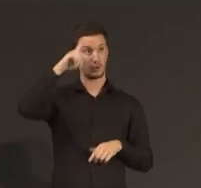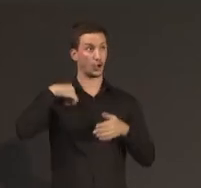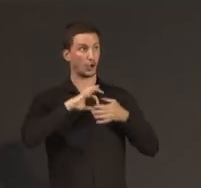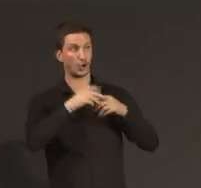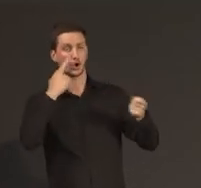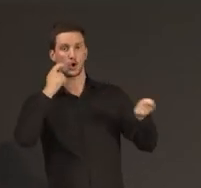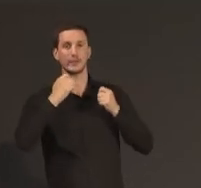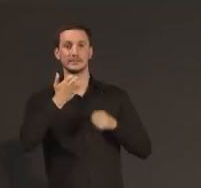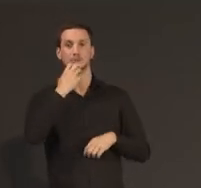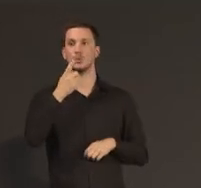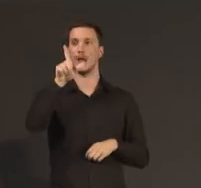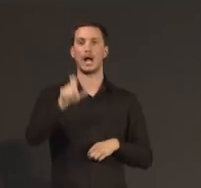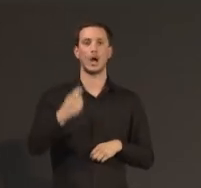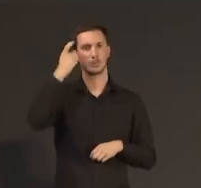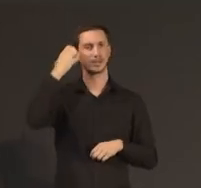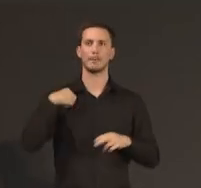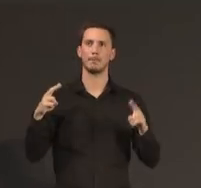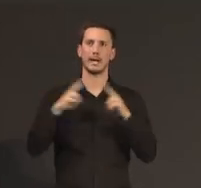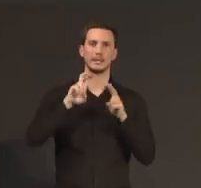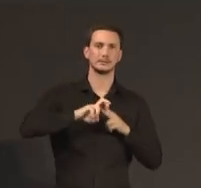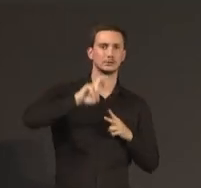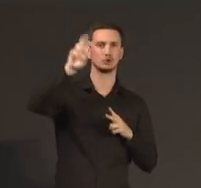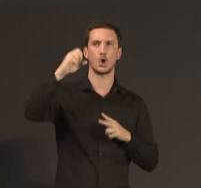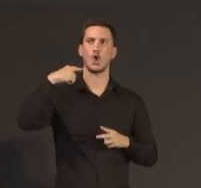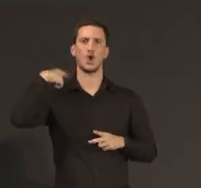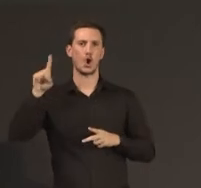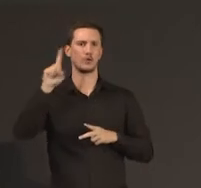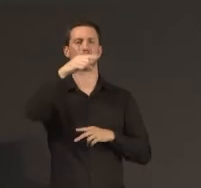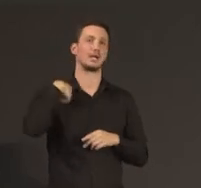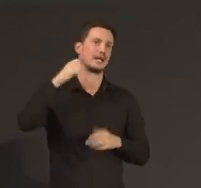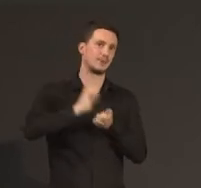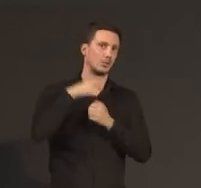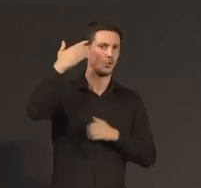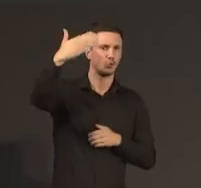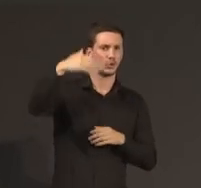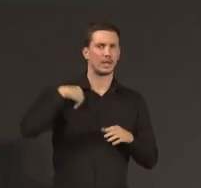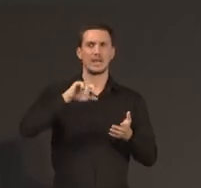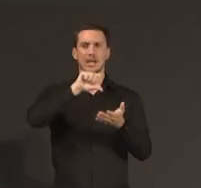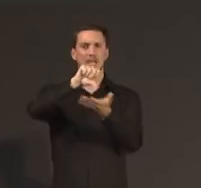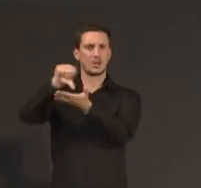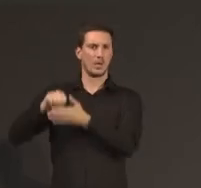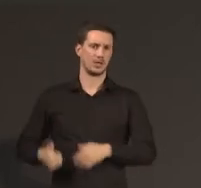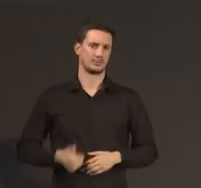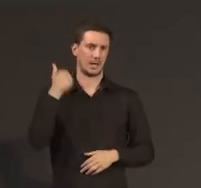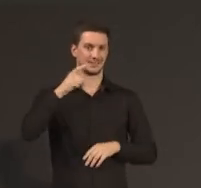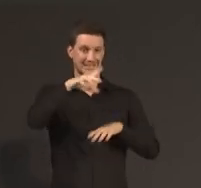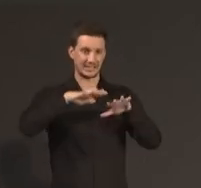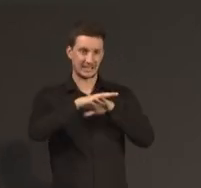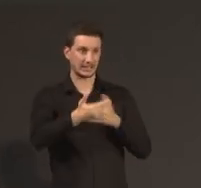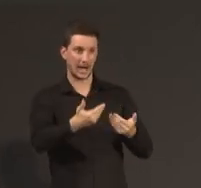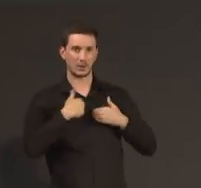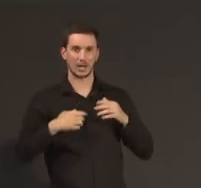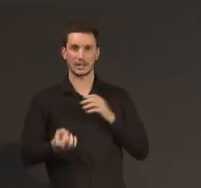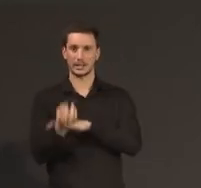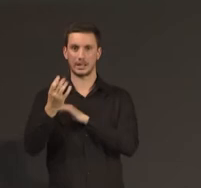de manera que si algú vol anar a París, a Londres, i esperem que hi hagin moltes més ciutats en el futur, que potser vosaltres ajudeu a crear aquestes xarxes, quan